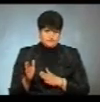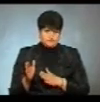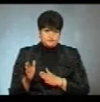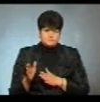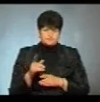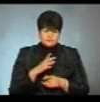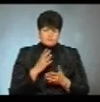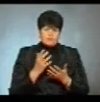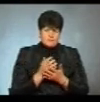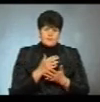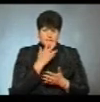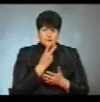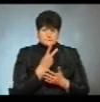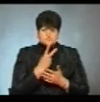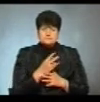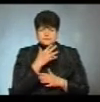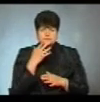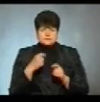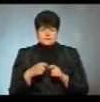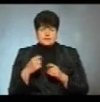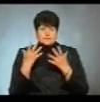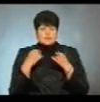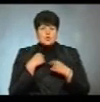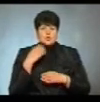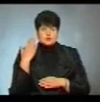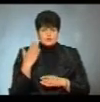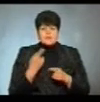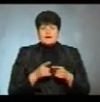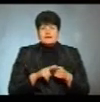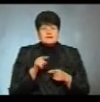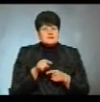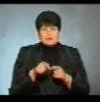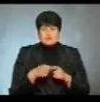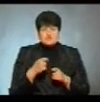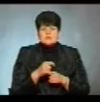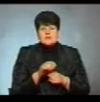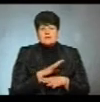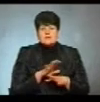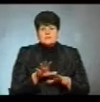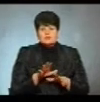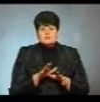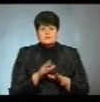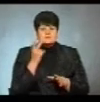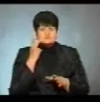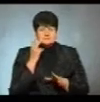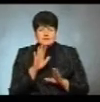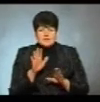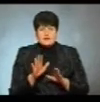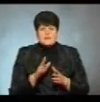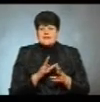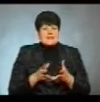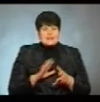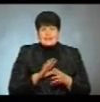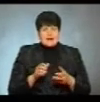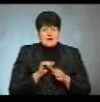низку порушень виборчого дзвінка в день голосування. Однак ці порушення не носили системного характеру і не вплинули на кінцевий